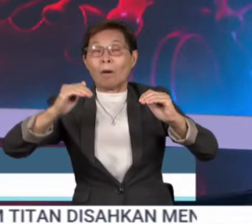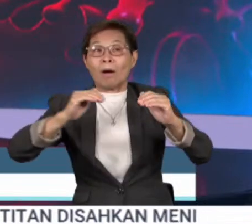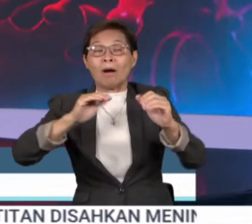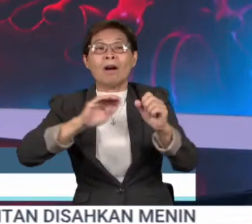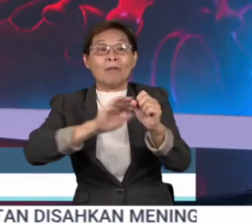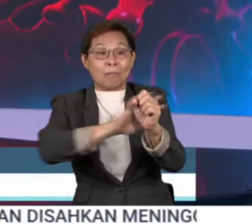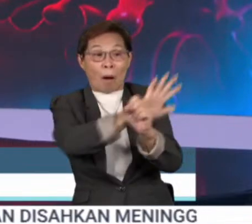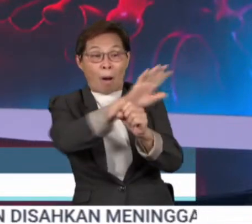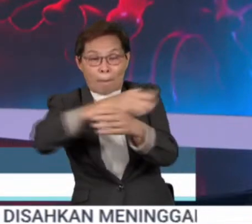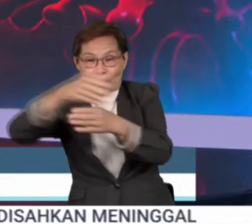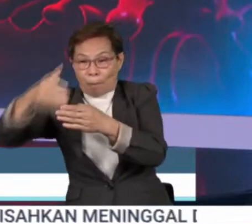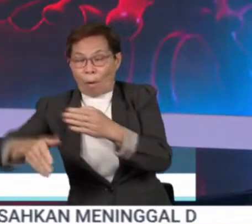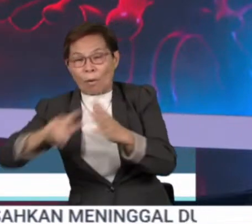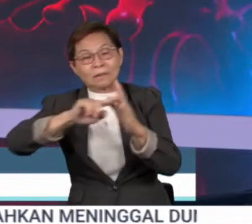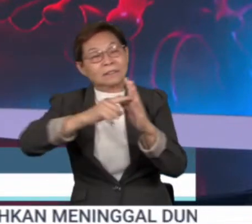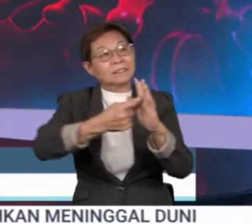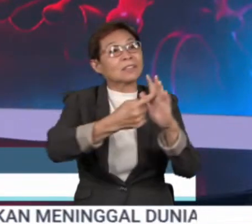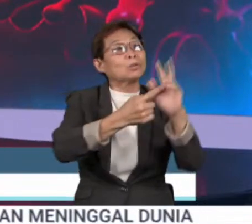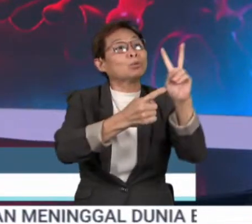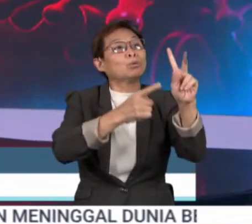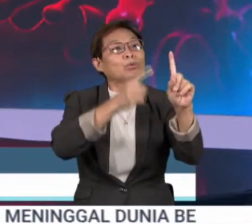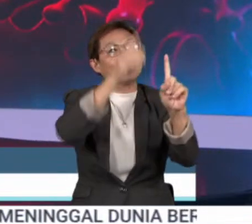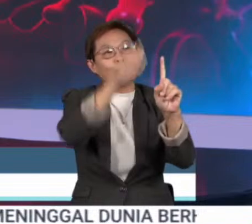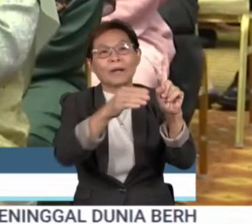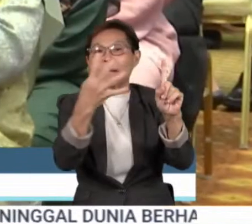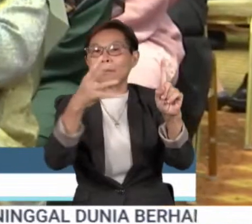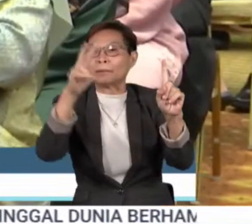endemik sejak 1 April 2022.